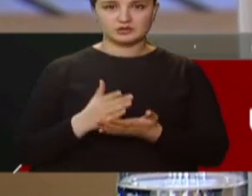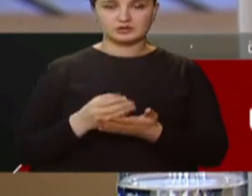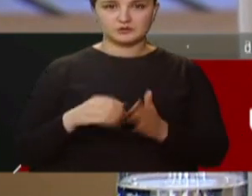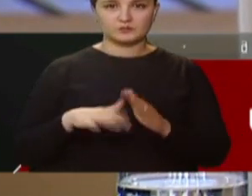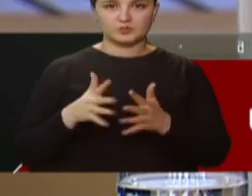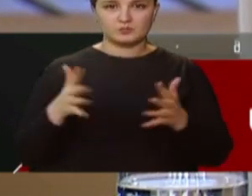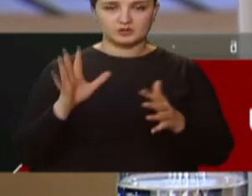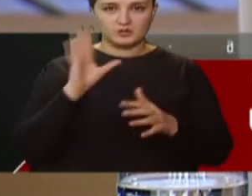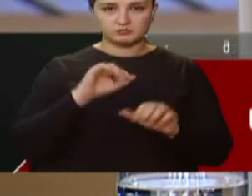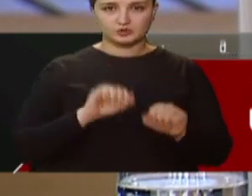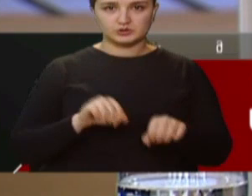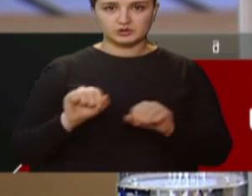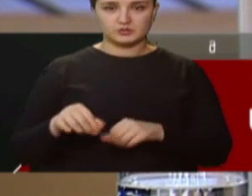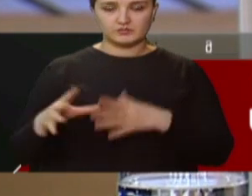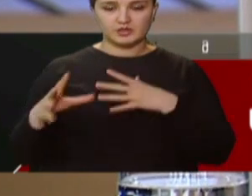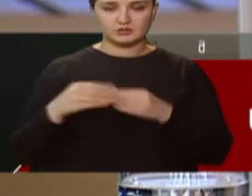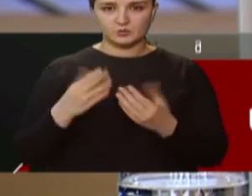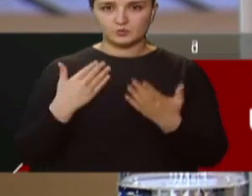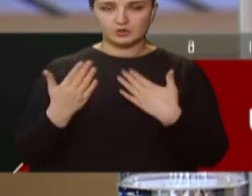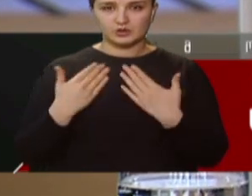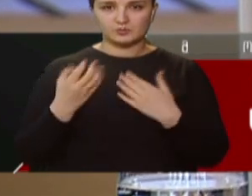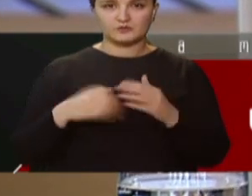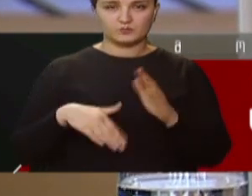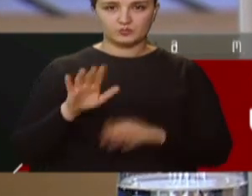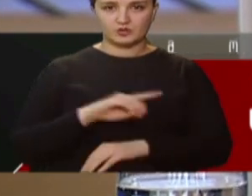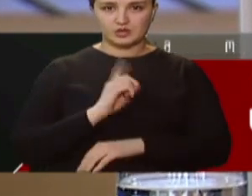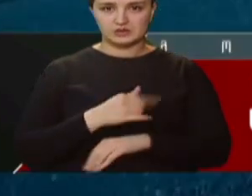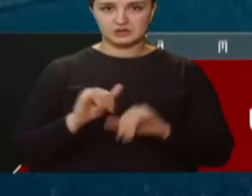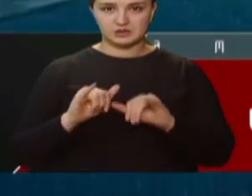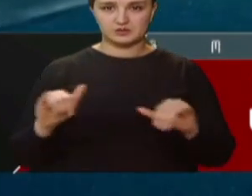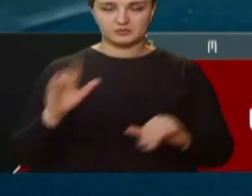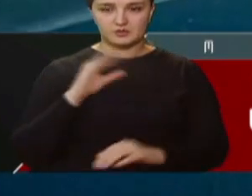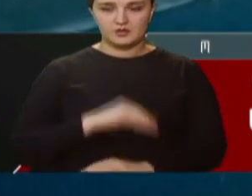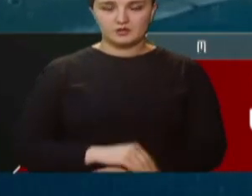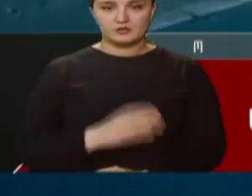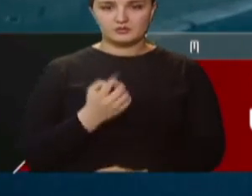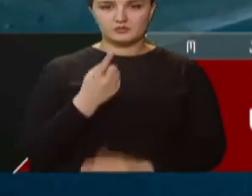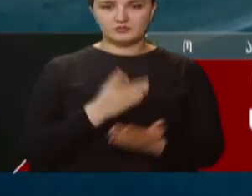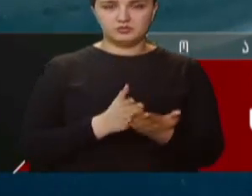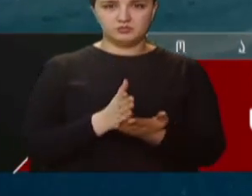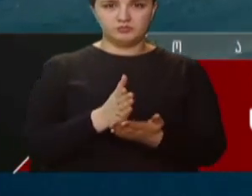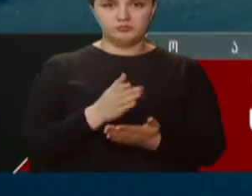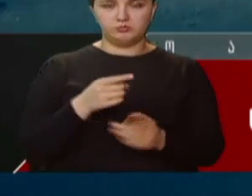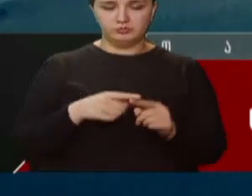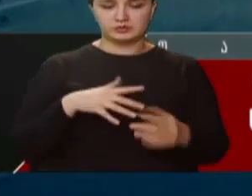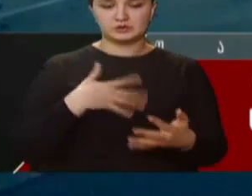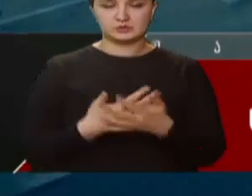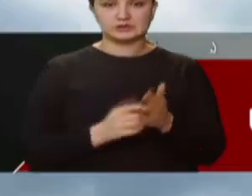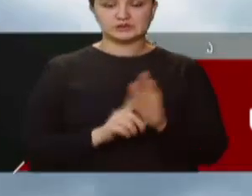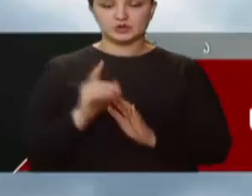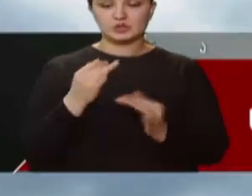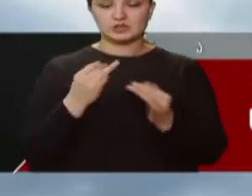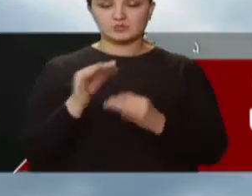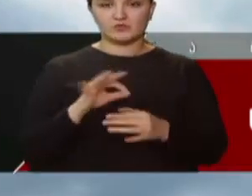უფრო მეტი პოტენციალი და ჩვენ შევძლებთ ამ ურთიერთობების კიდევ უფრო განვითარებას. Კიდევ ერთი მიმართულება, რომელზეც აქტიურად დაიწყო